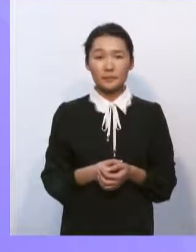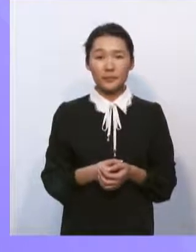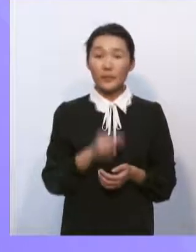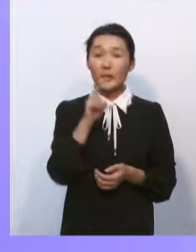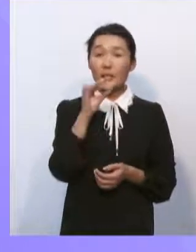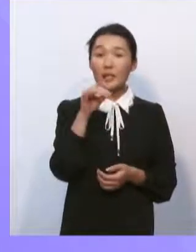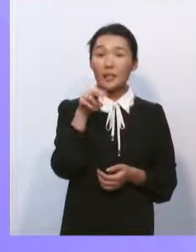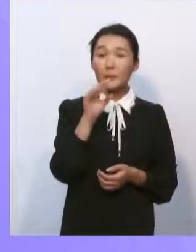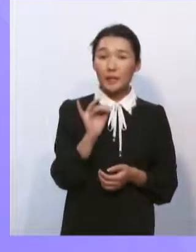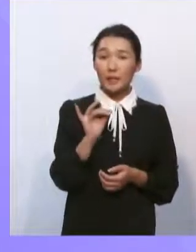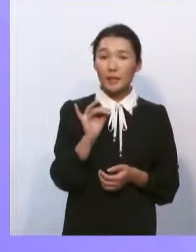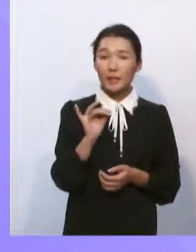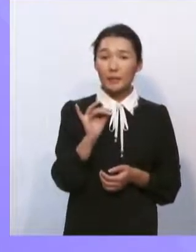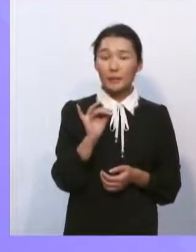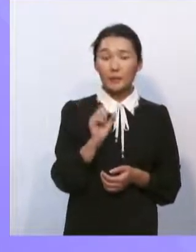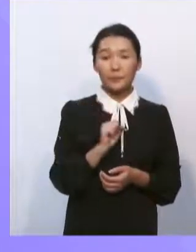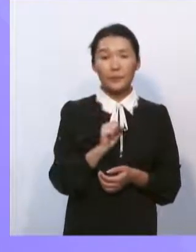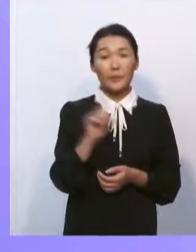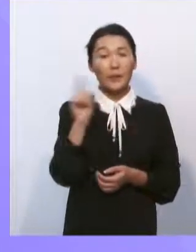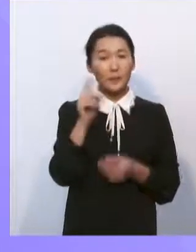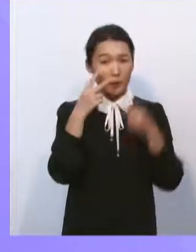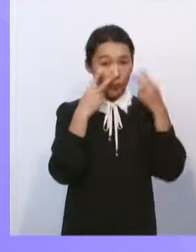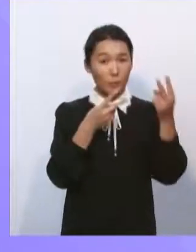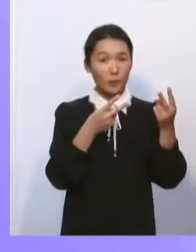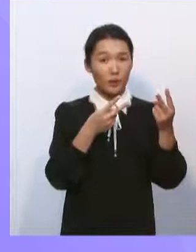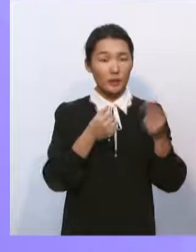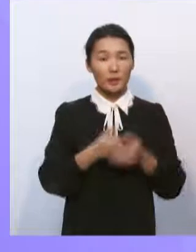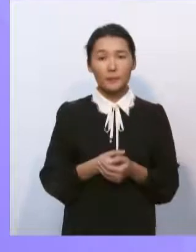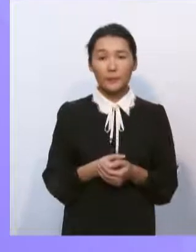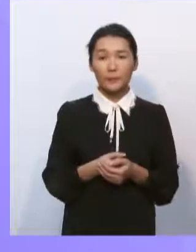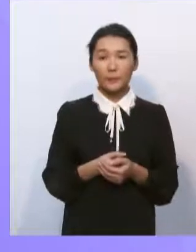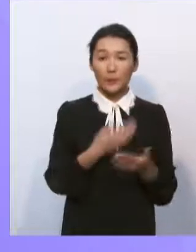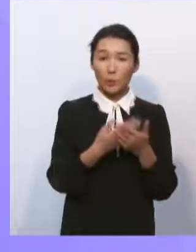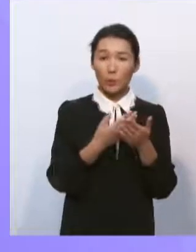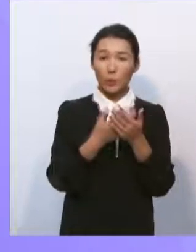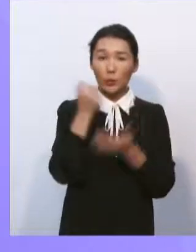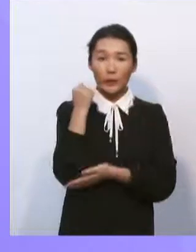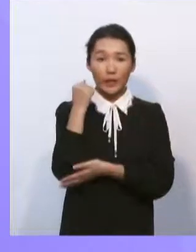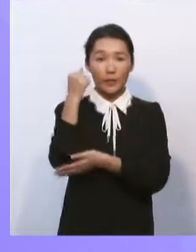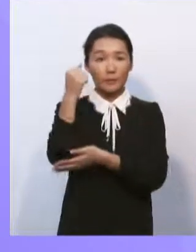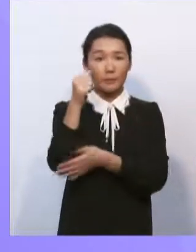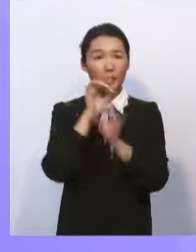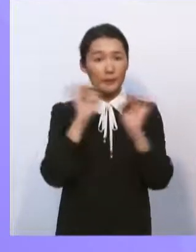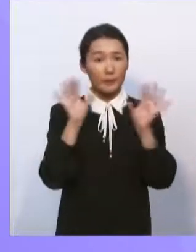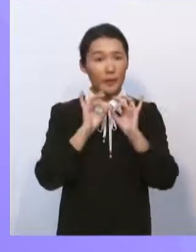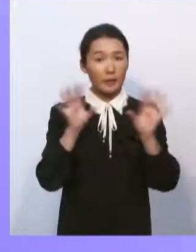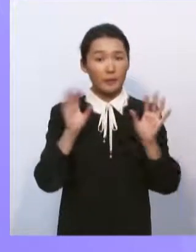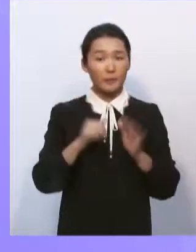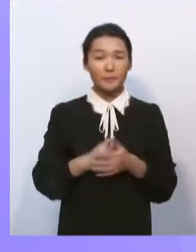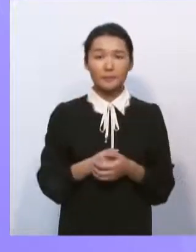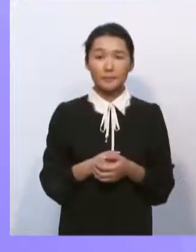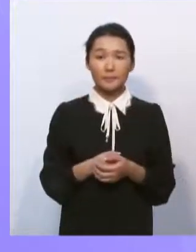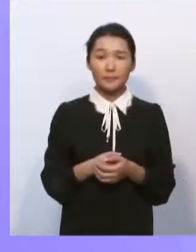Кимди? Эмнени көрүп турасыңар? Үлгүгө таянып, айтып бергиле.